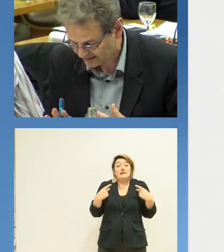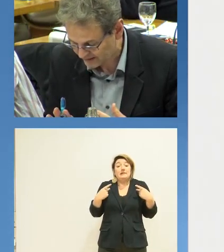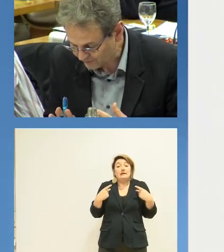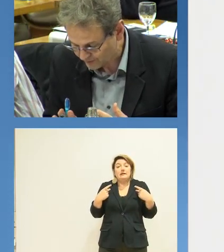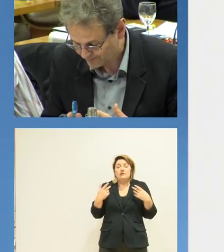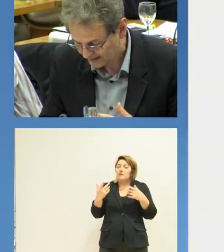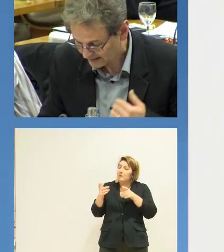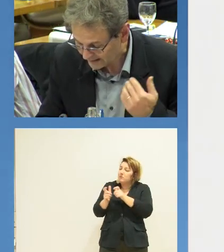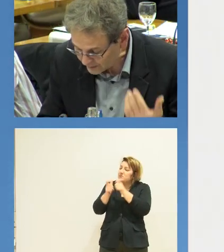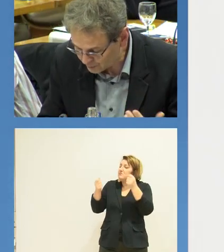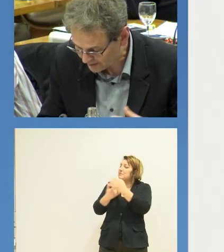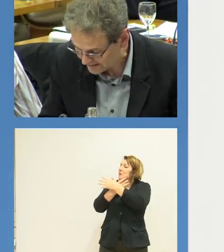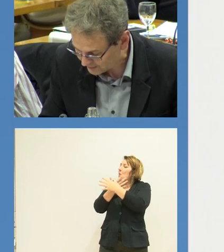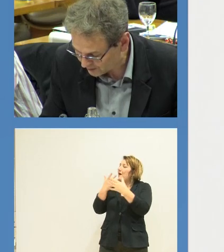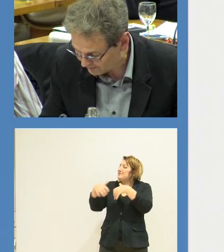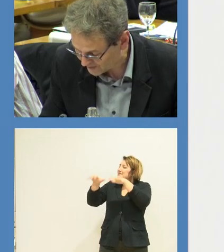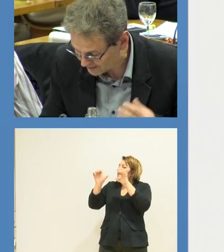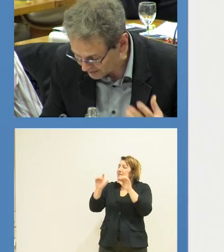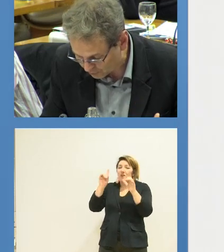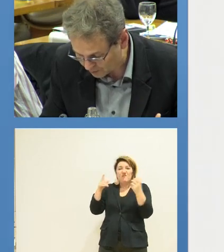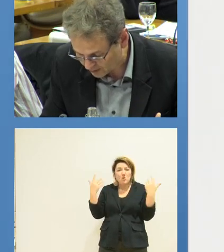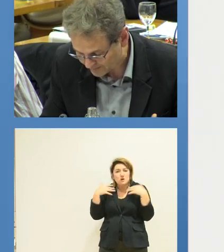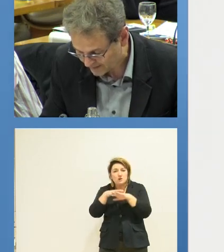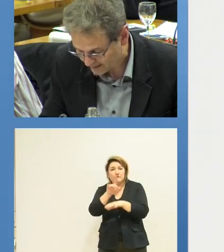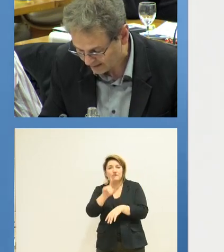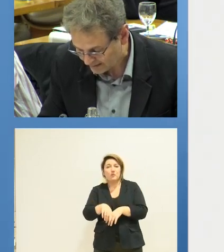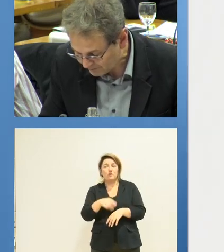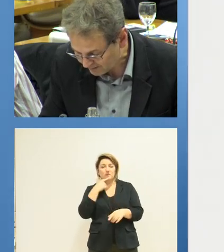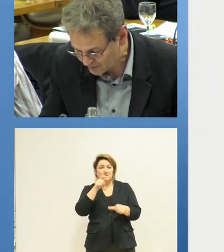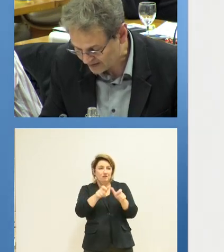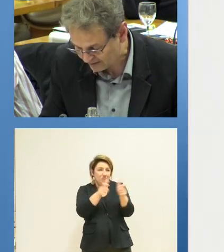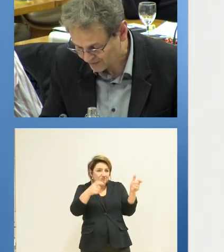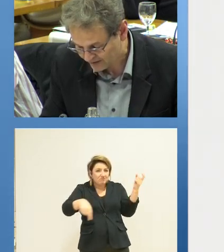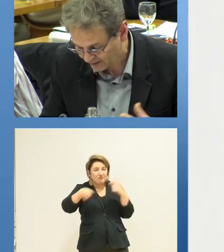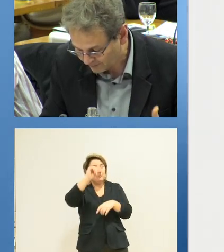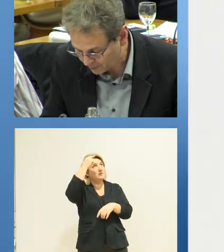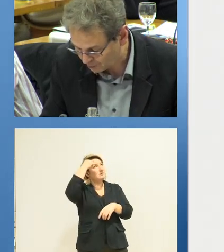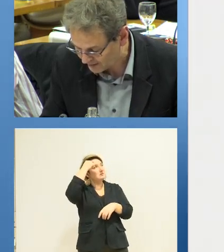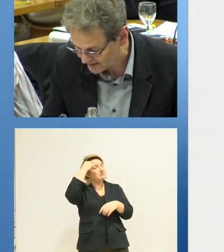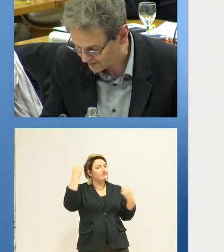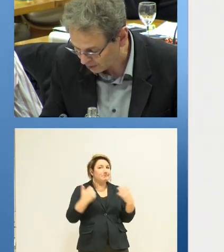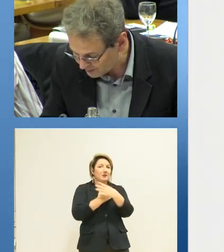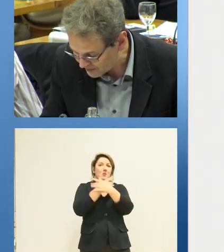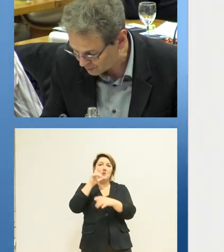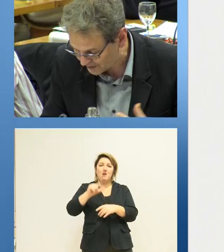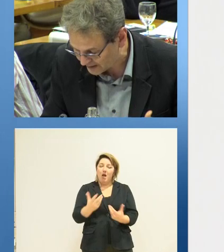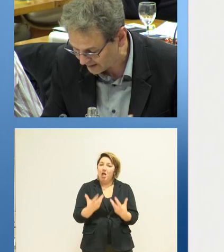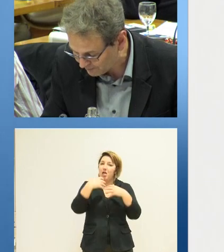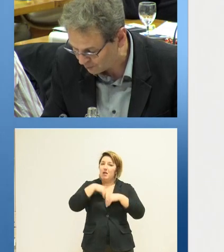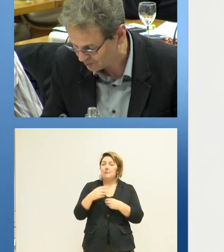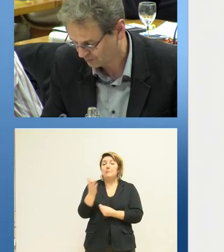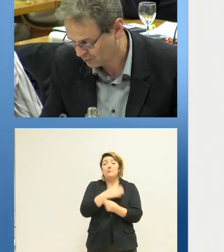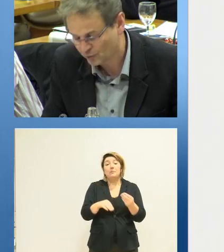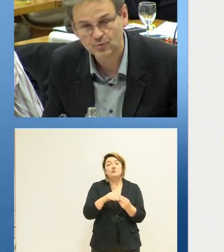administratif et conduire les acteurs à penser métropole il permet aussi d'avancer vers un plan d'urbanisme ambition qui